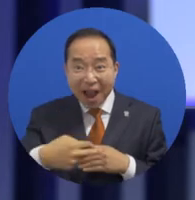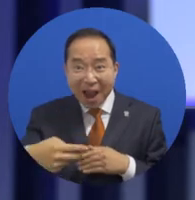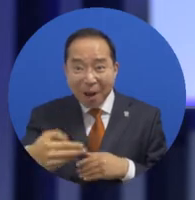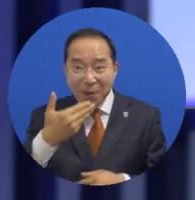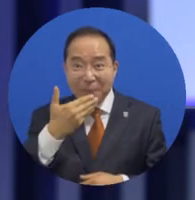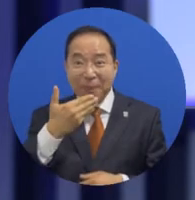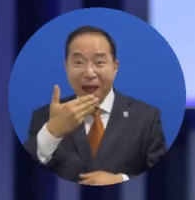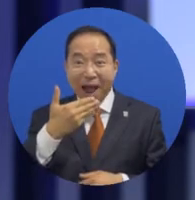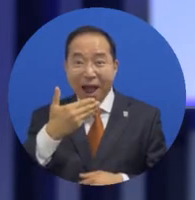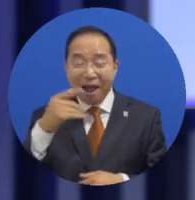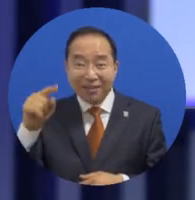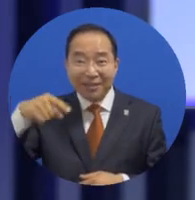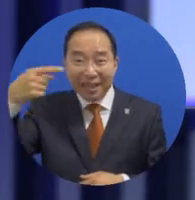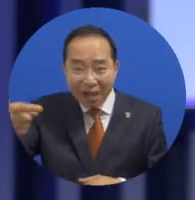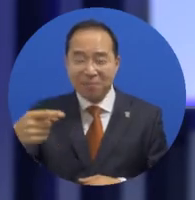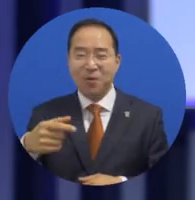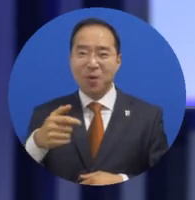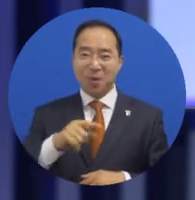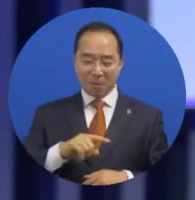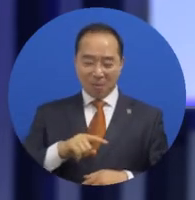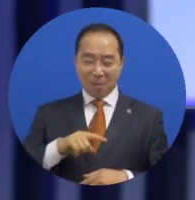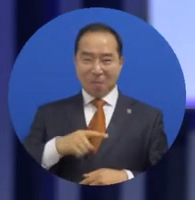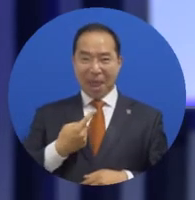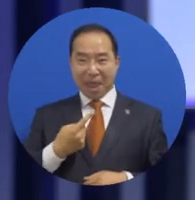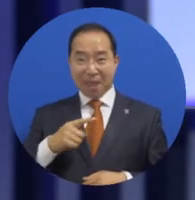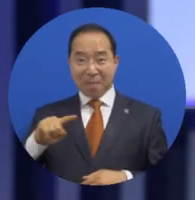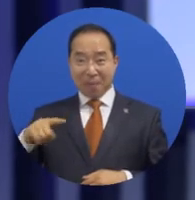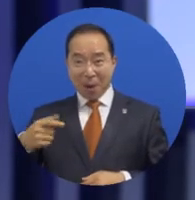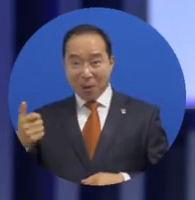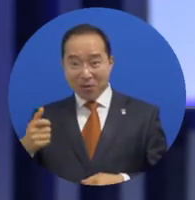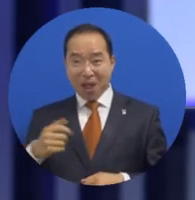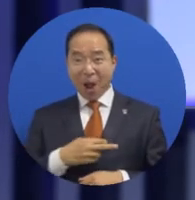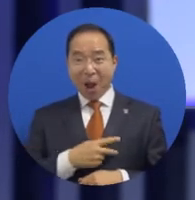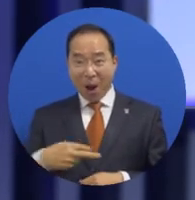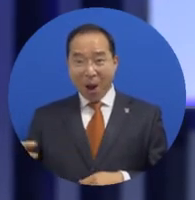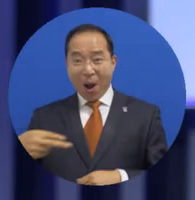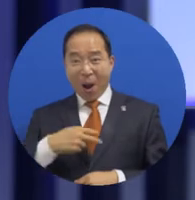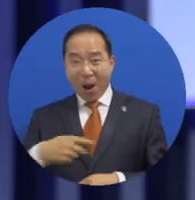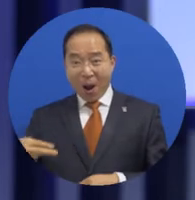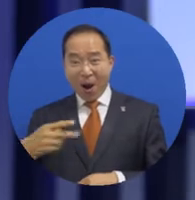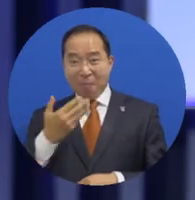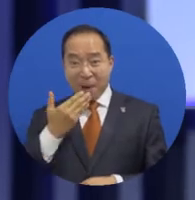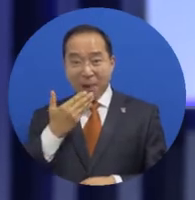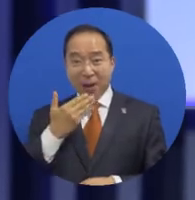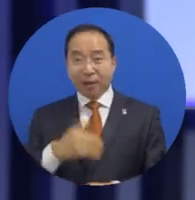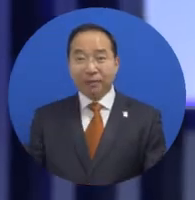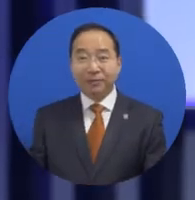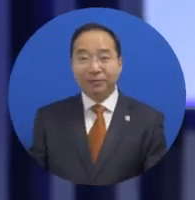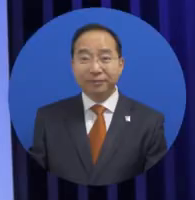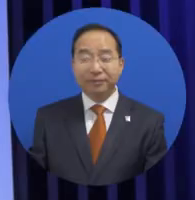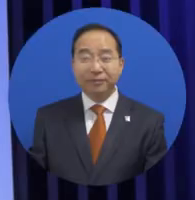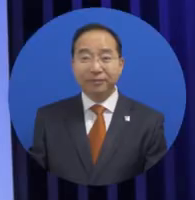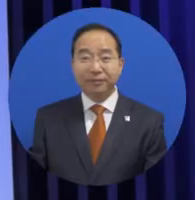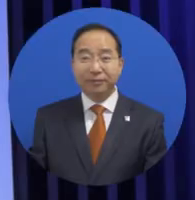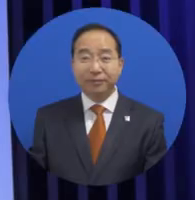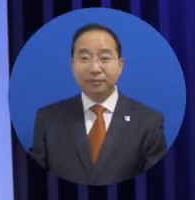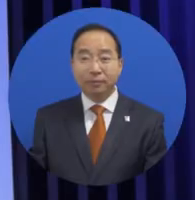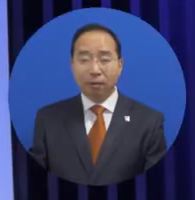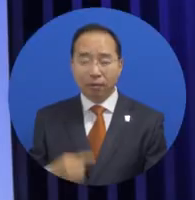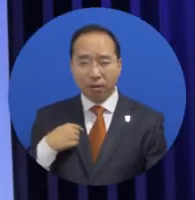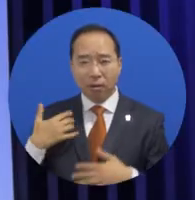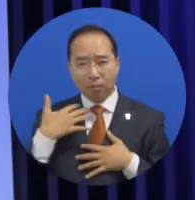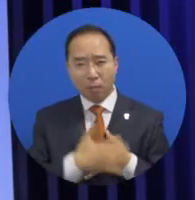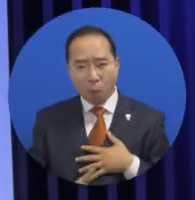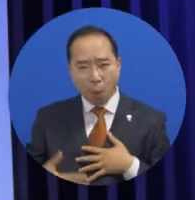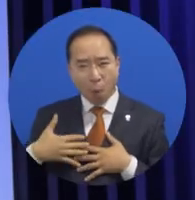됐고요. 50m에서 100m, 150m는 금방 쑥쑥 늘어났습니다. 그래서 제가